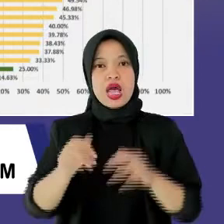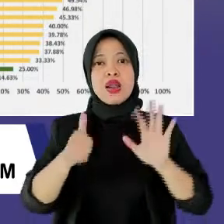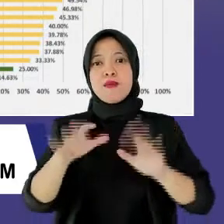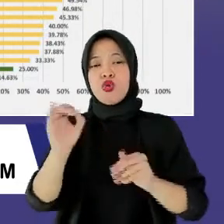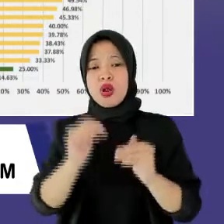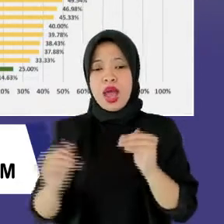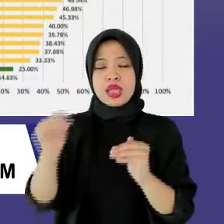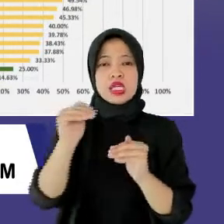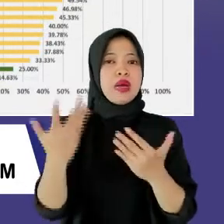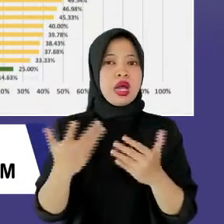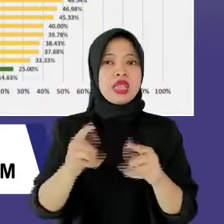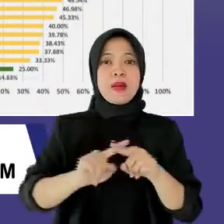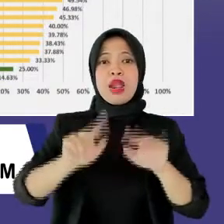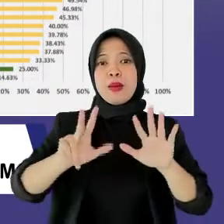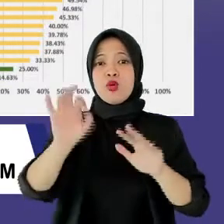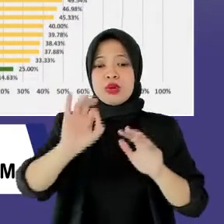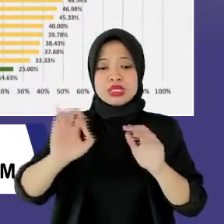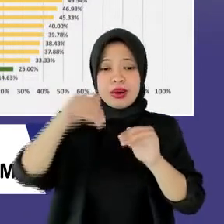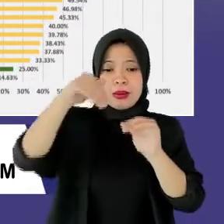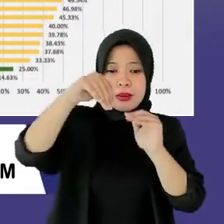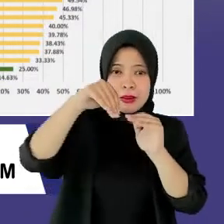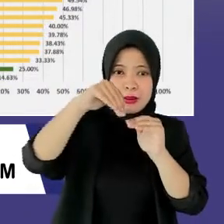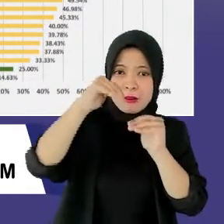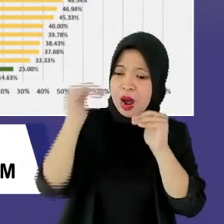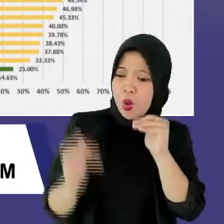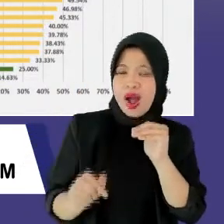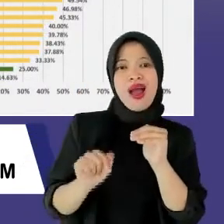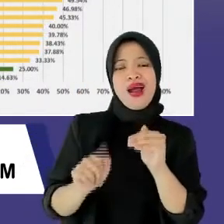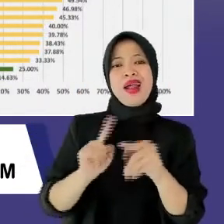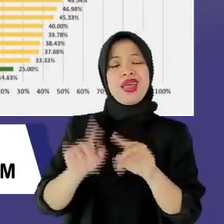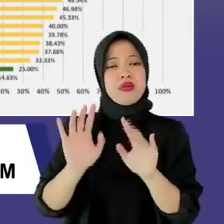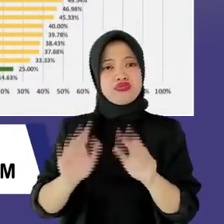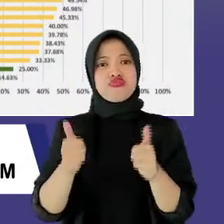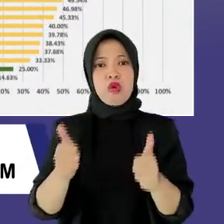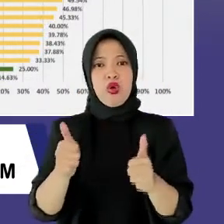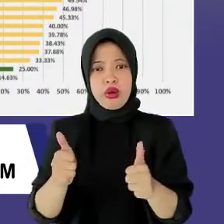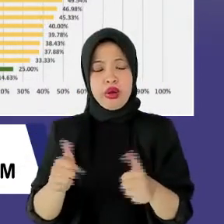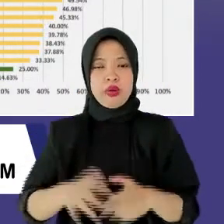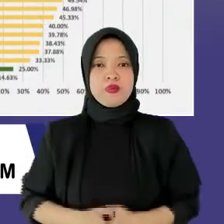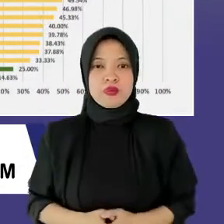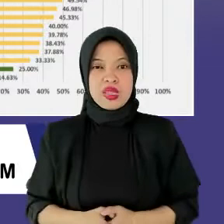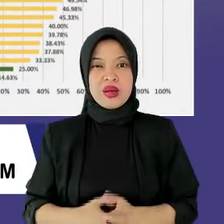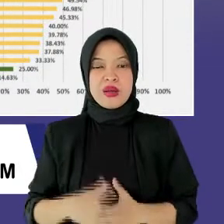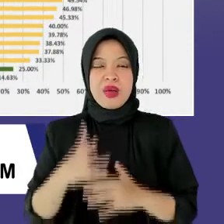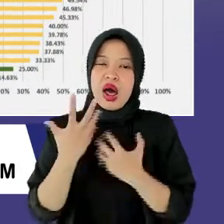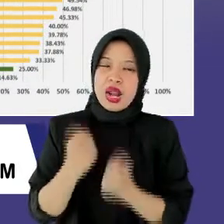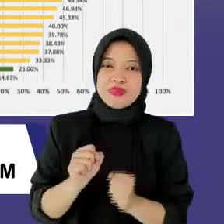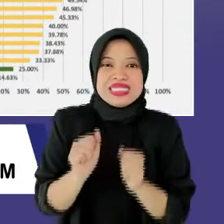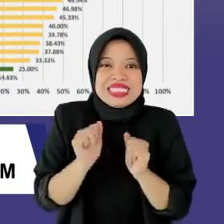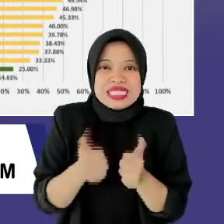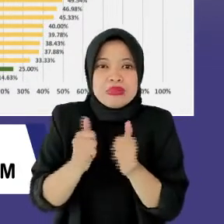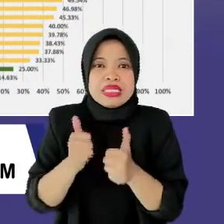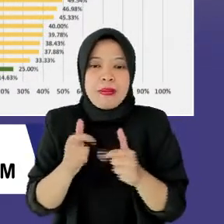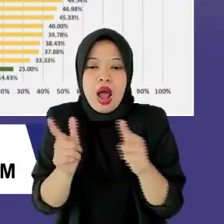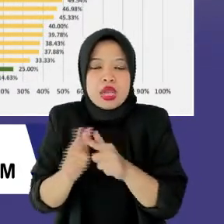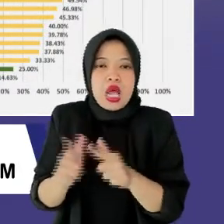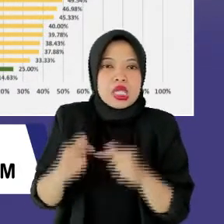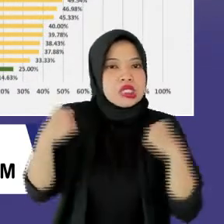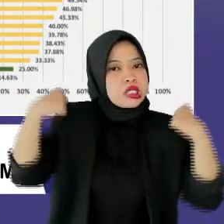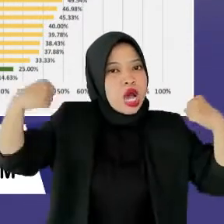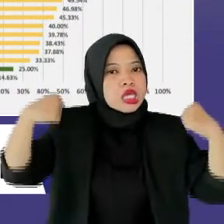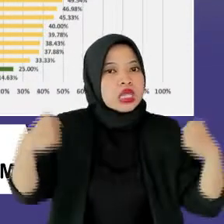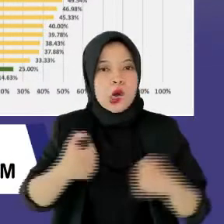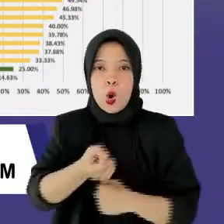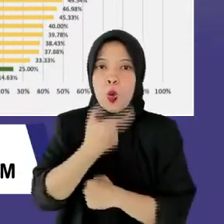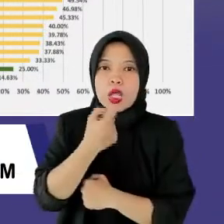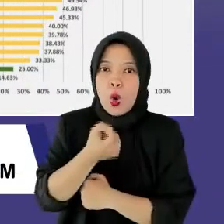atas 60 tapi masih di bawah 80, artinya sudah warning gitu ya. Kalau bisa disiapkan persiapan alat-alat